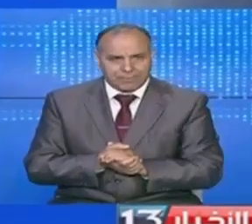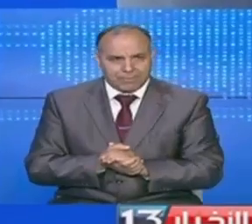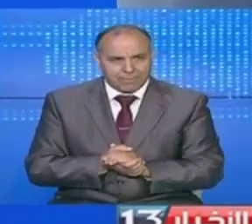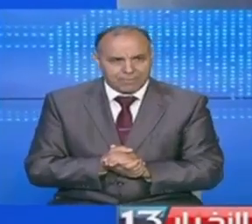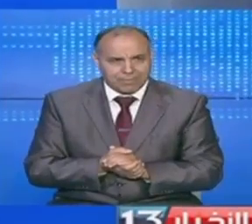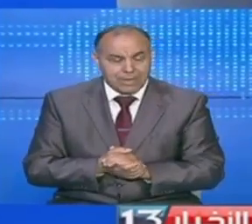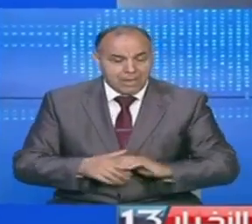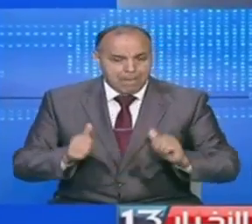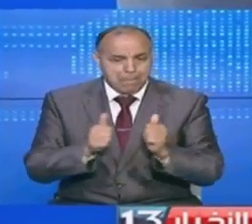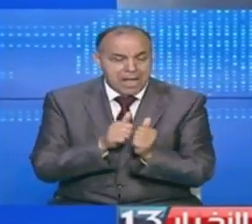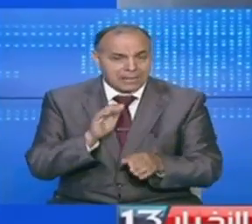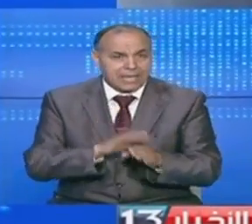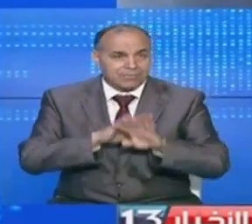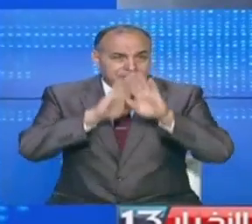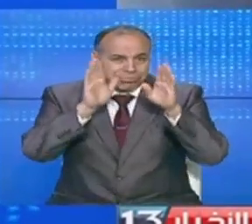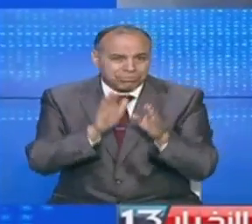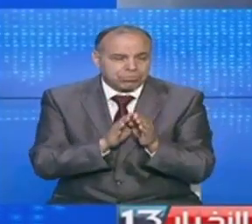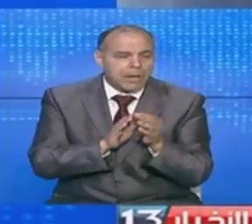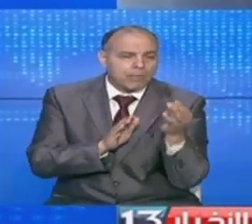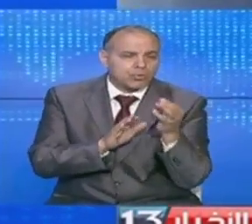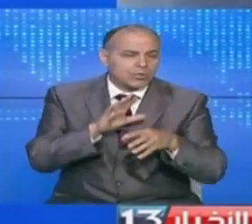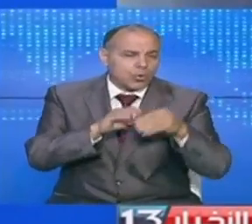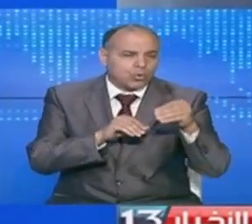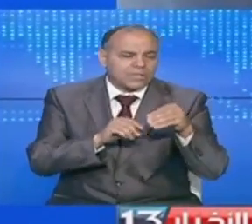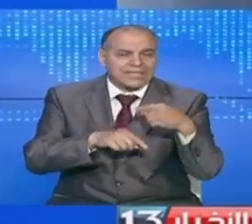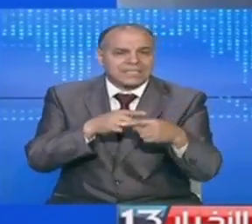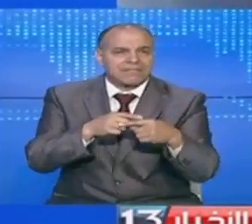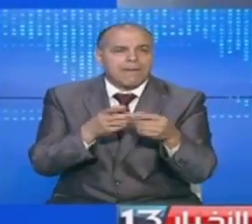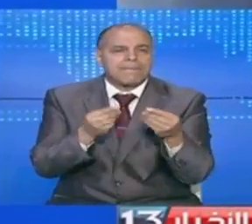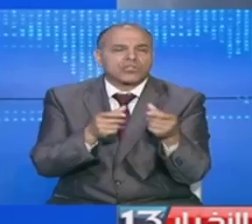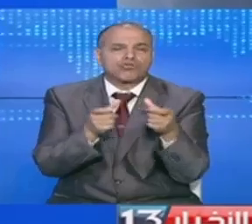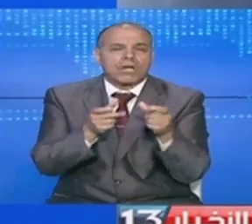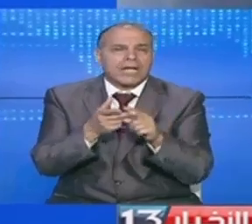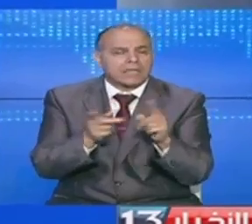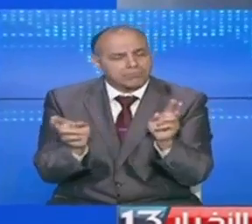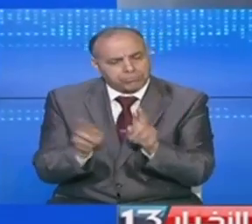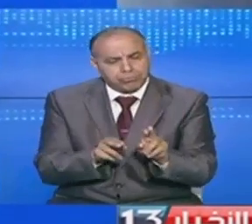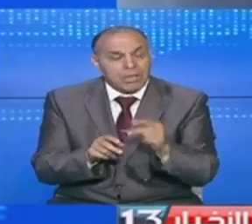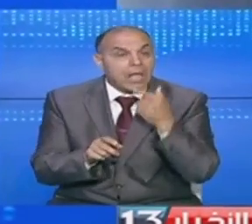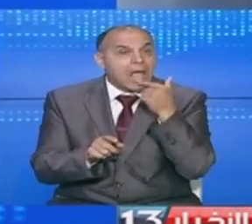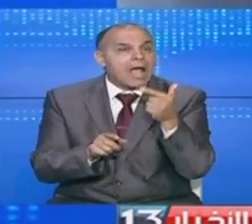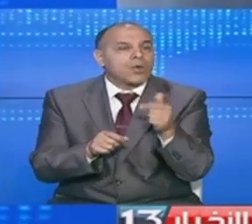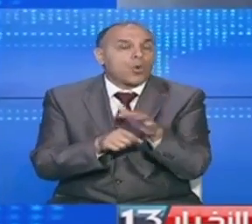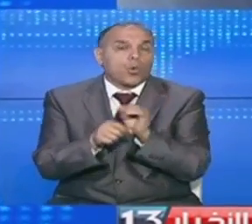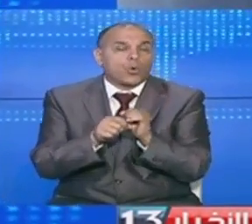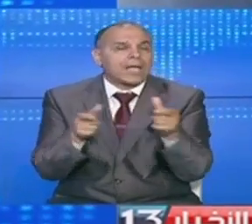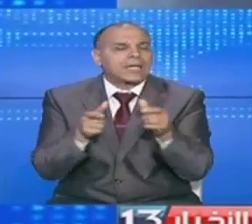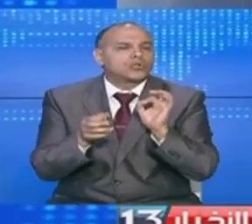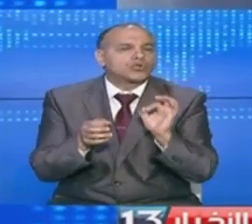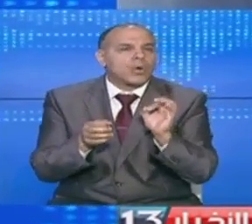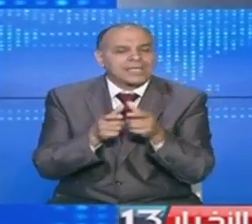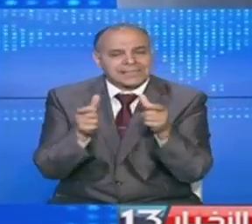ومع انطلاق الحجر الصحي المواجهه تستانف عدد من المؤسسات نشاطها وتشمل هذه القطاعات